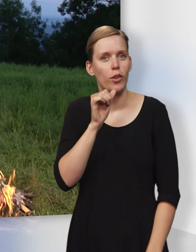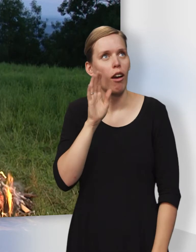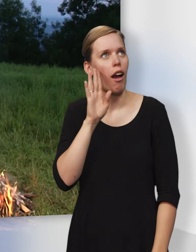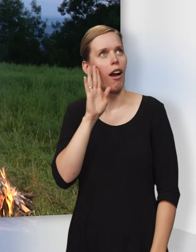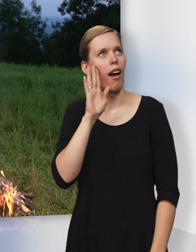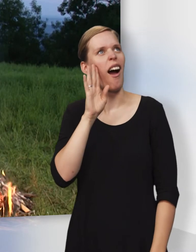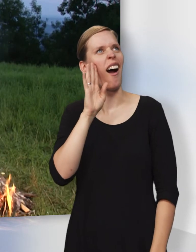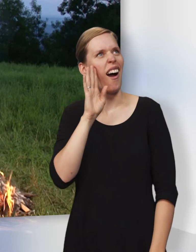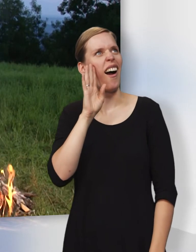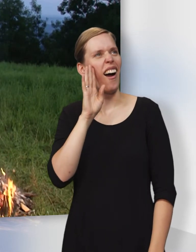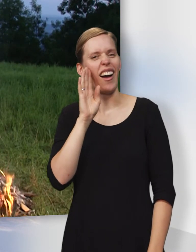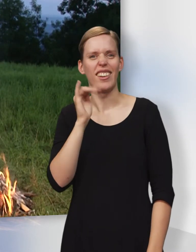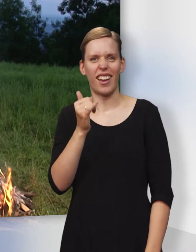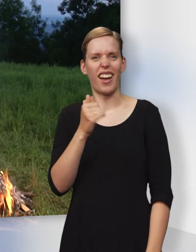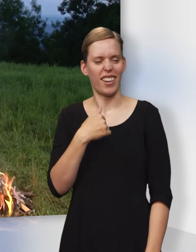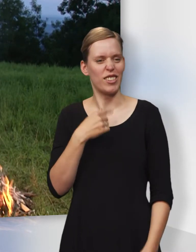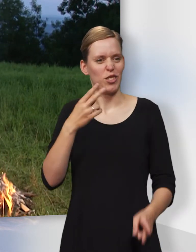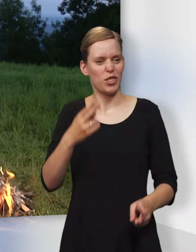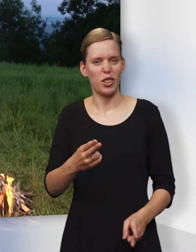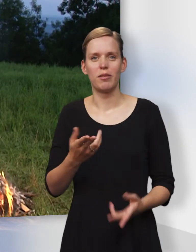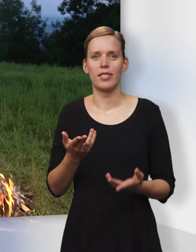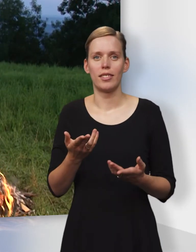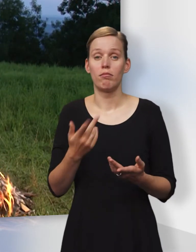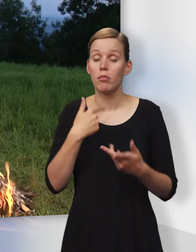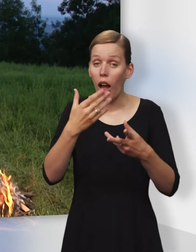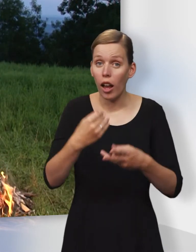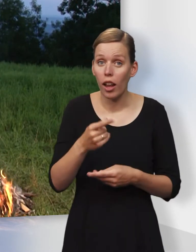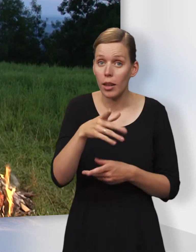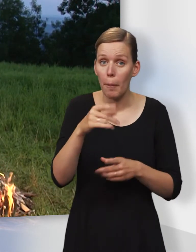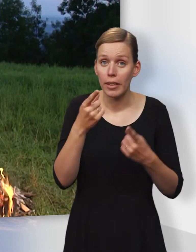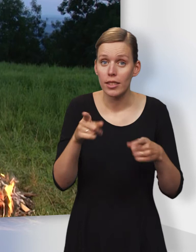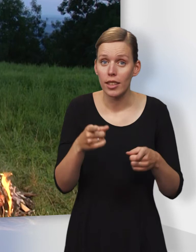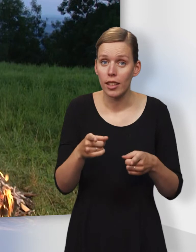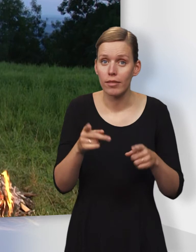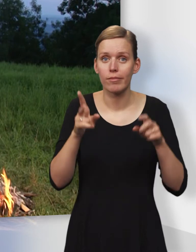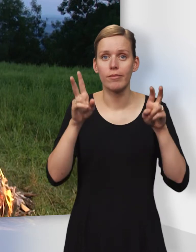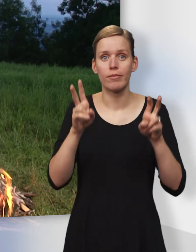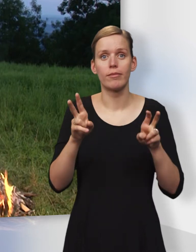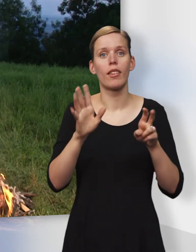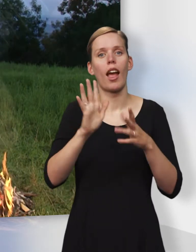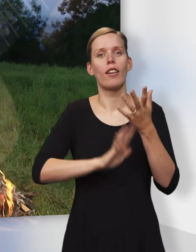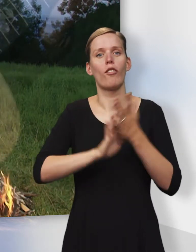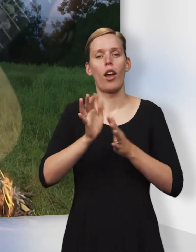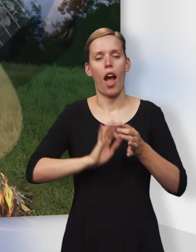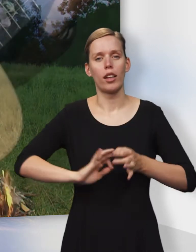der Seele gesprochen hätte. Ich lade sie ein, mitzusingen. Zünde an dein Feuer.